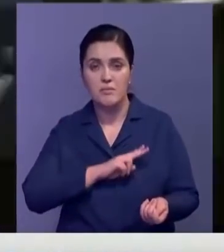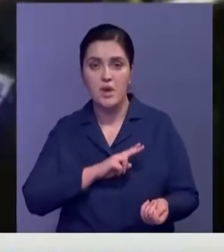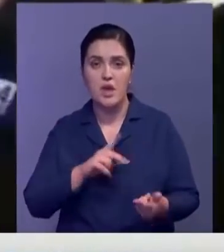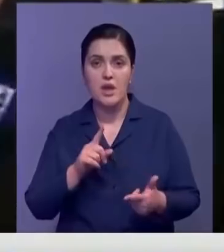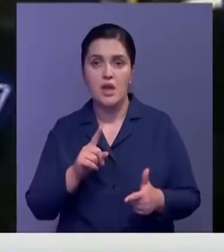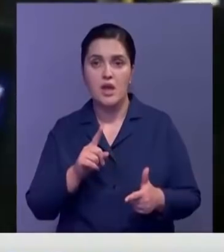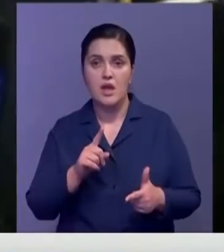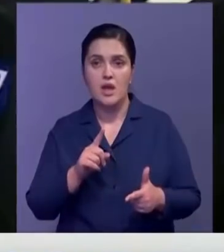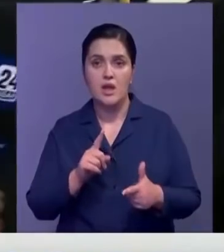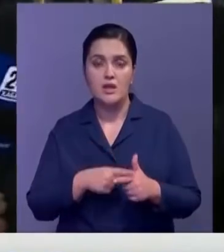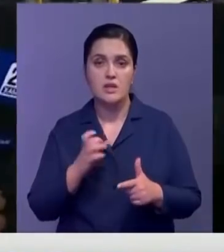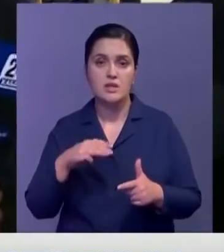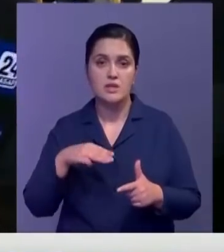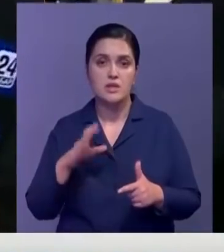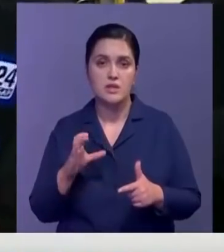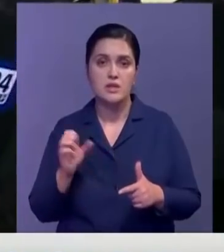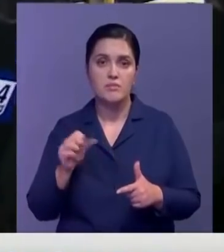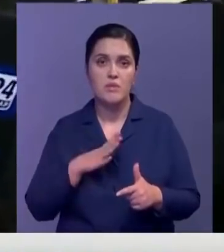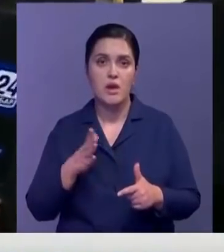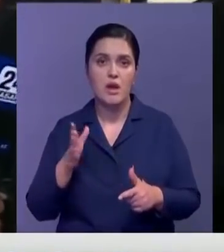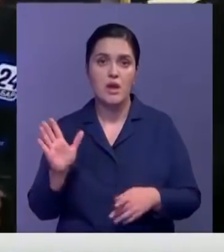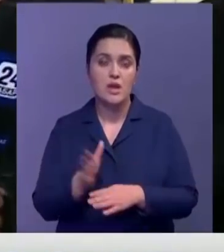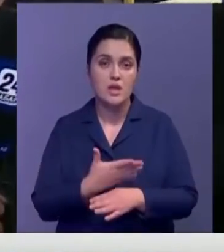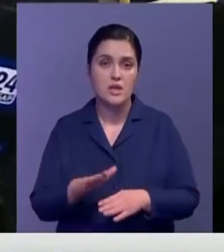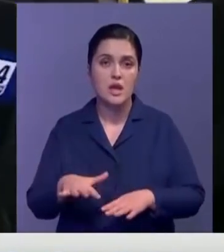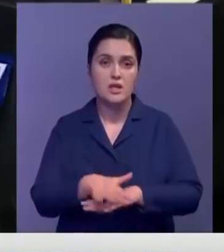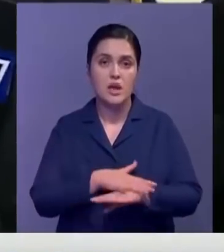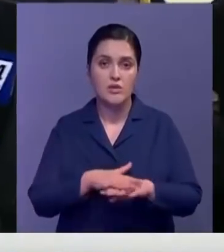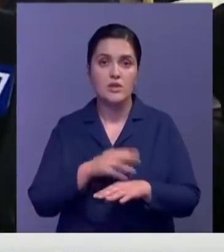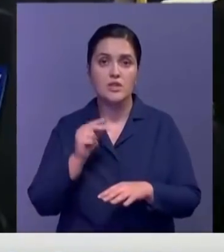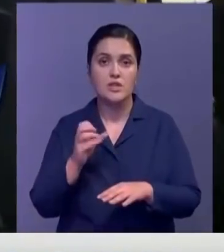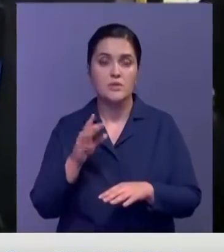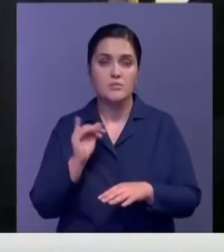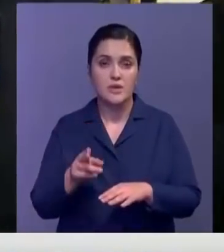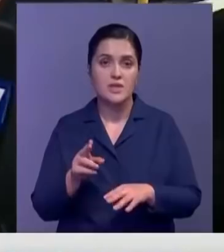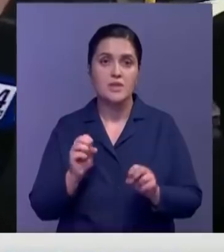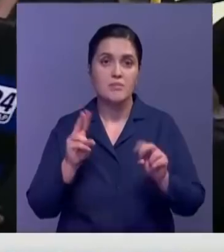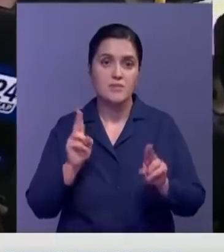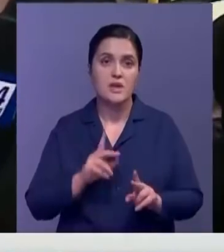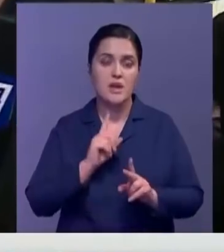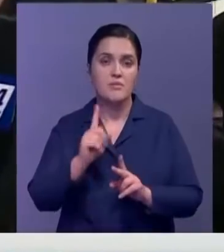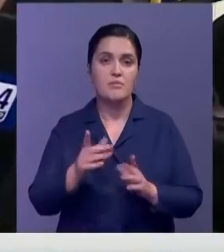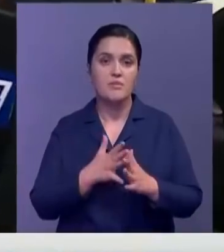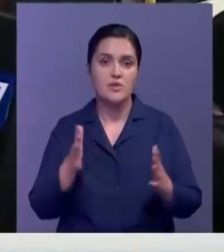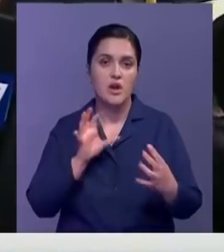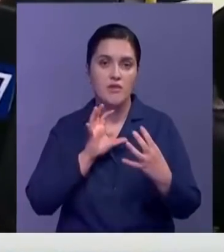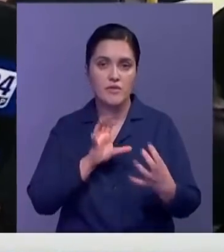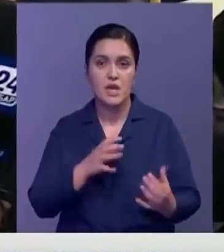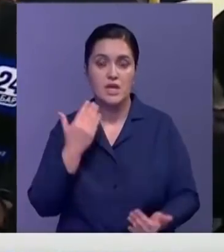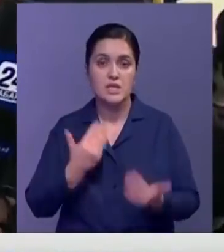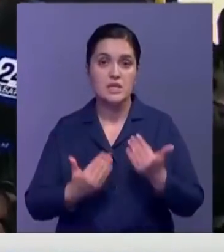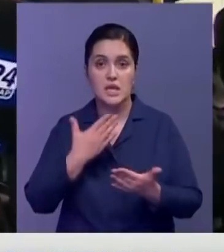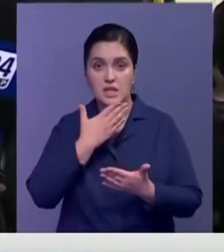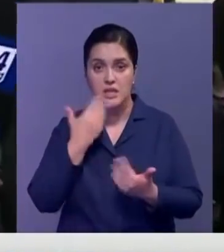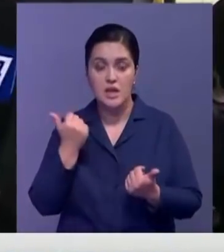разогнали народ и в час пик, и выпустили на маршрут больше автобусов. Если нет их там, то тогда спасибо большое. Асхат,